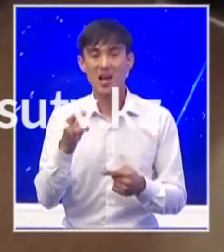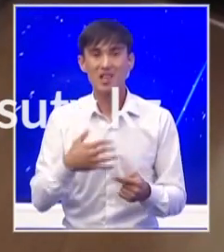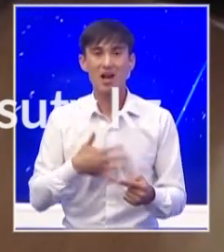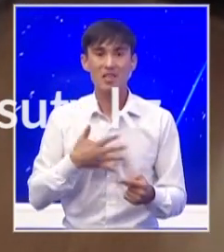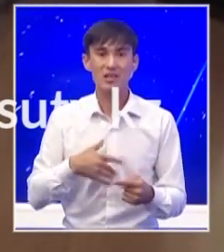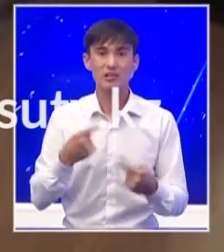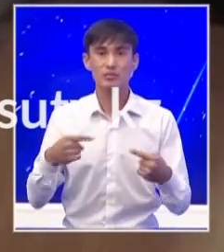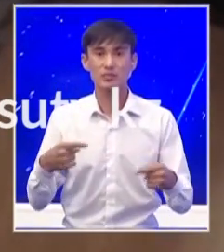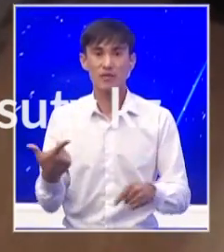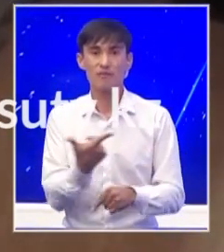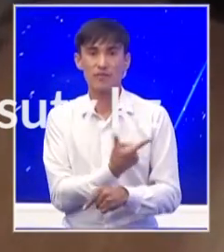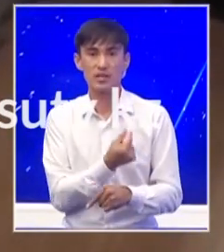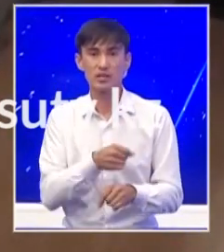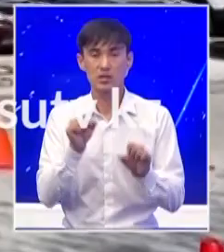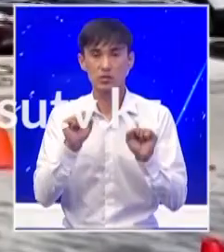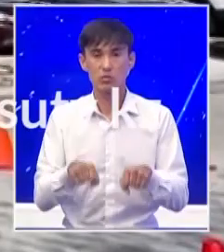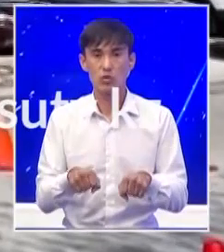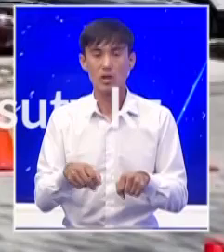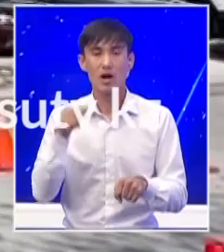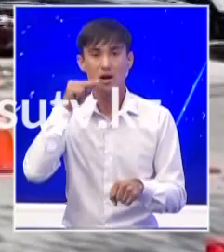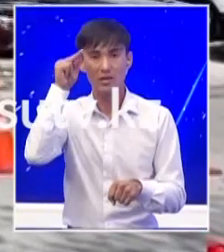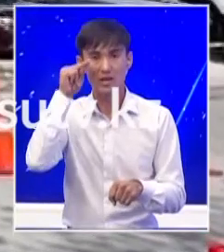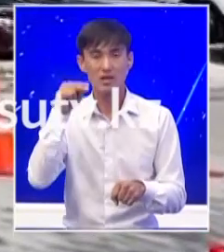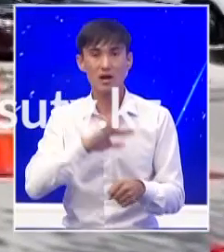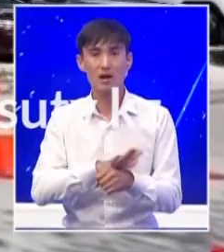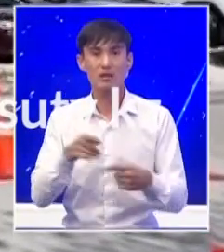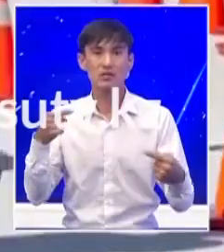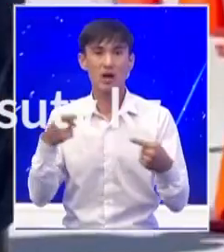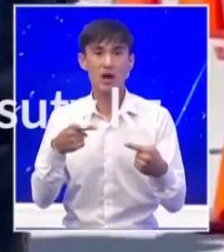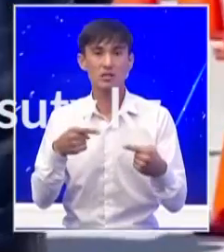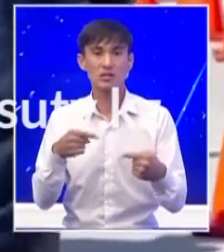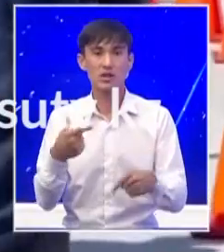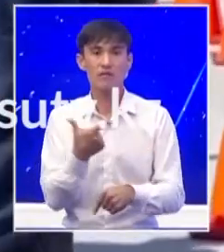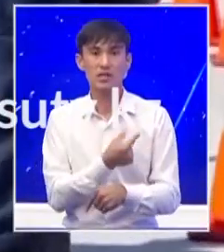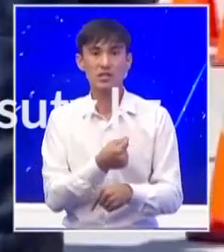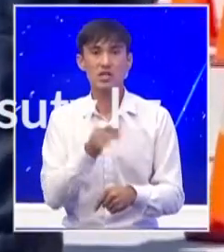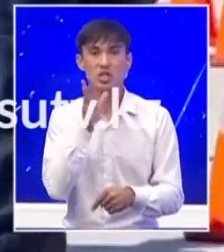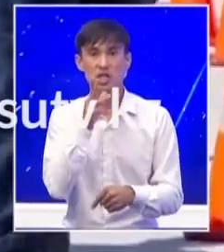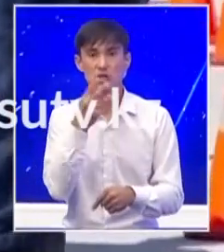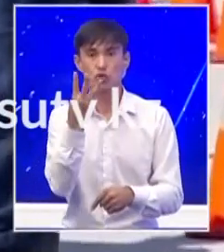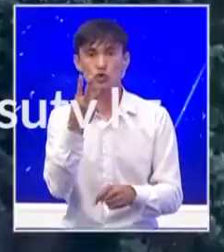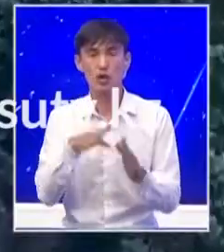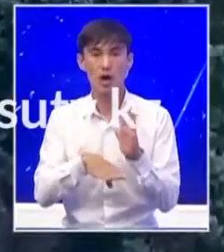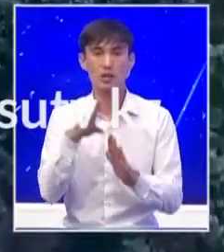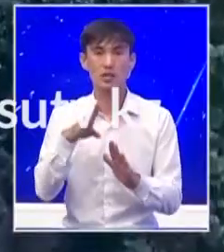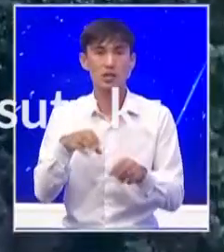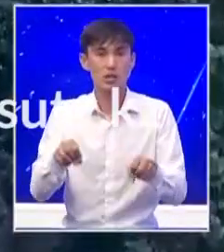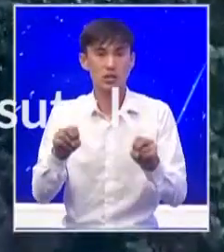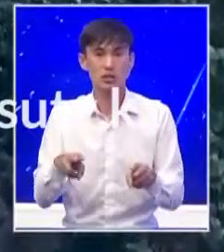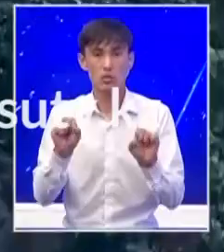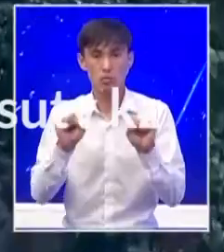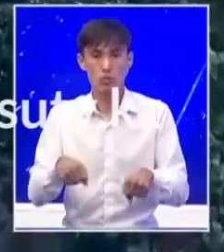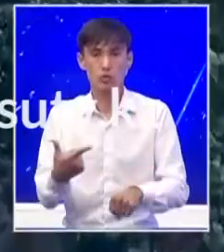Сингапурде жетіншектер вакцина салдыралады. Ал Қытайда коронавирусқа қарсы вакцинаны жасы 3-ден асқан бүлдіршіндерге шұғыл жағдайда